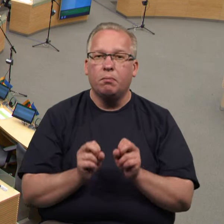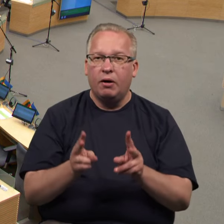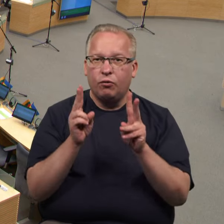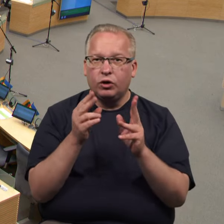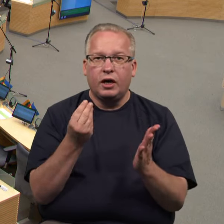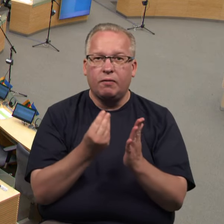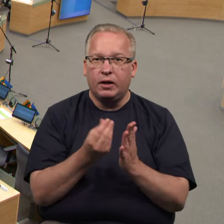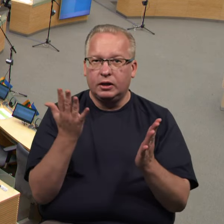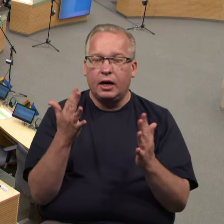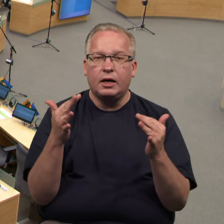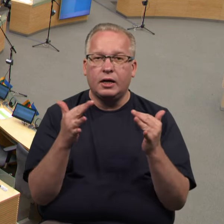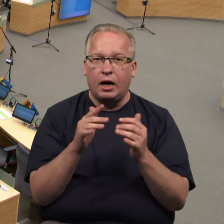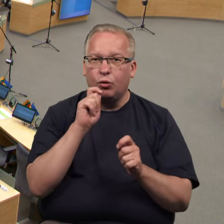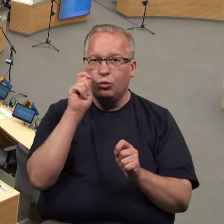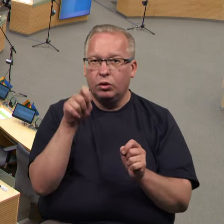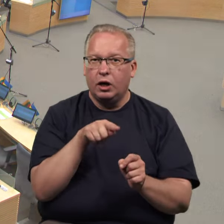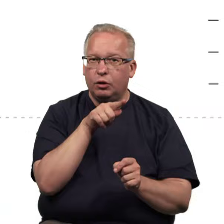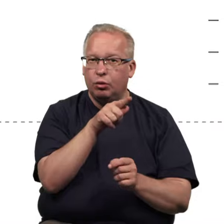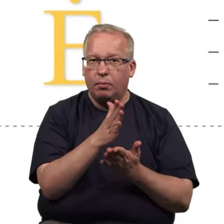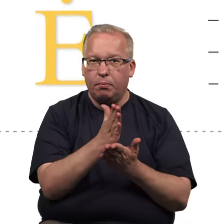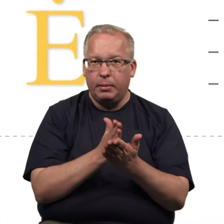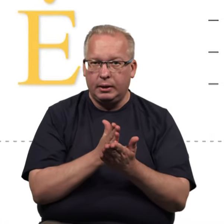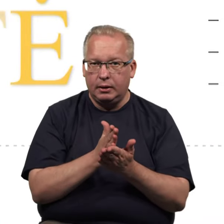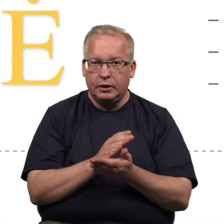įvertinta karo Ukrainoje patirtis.